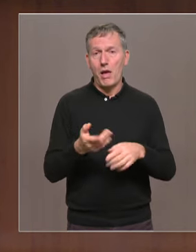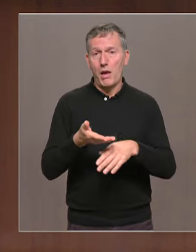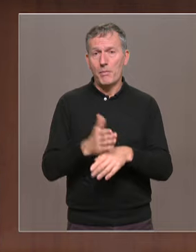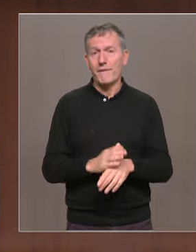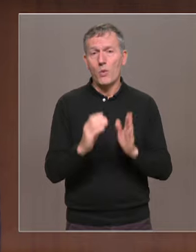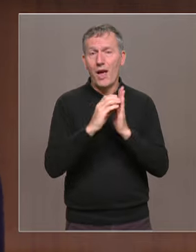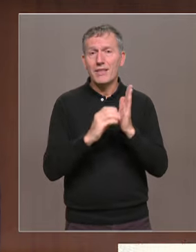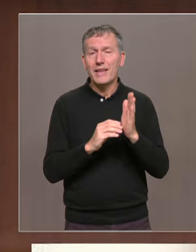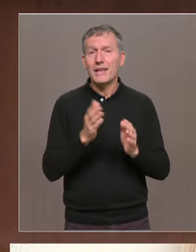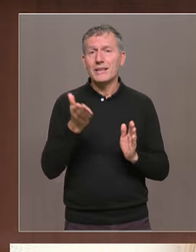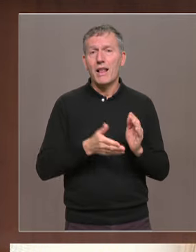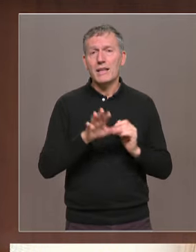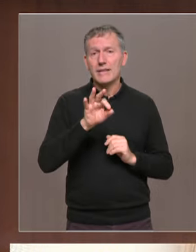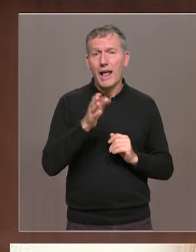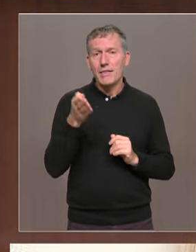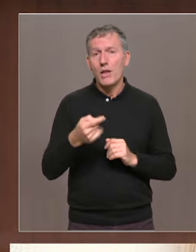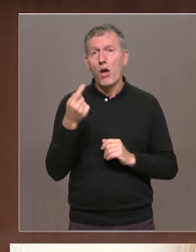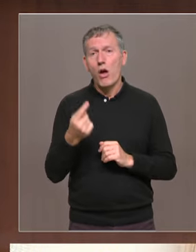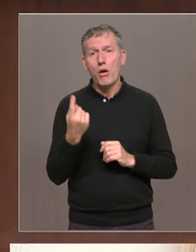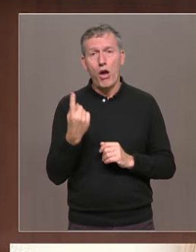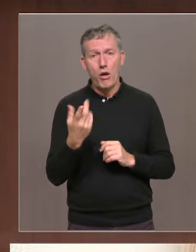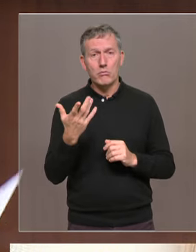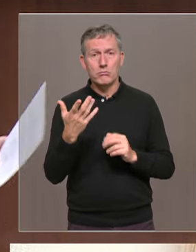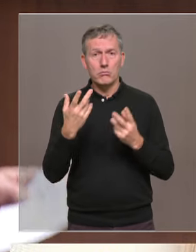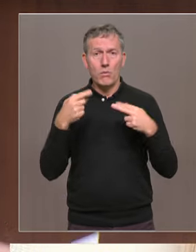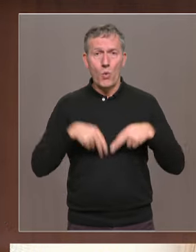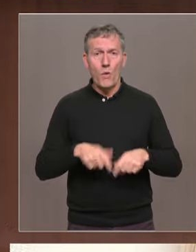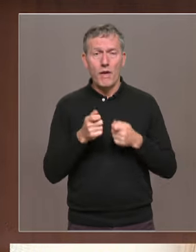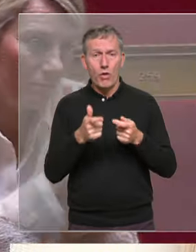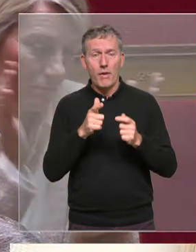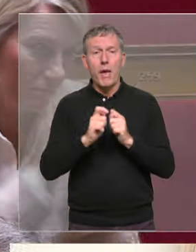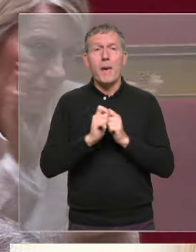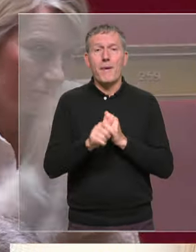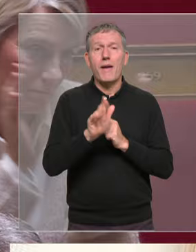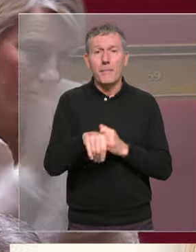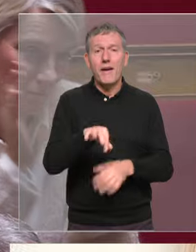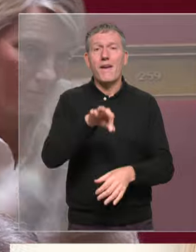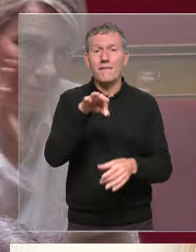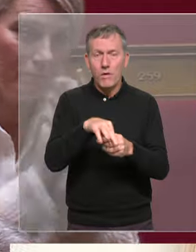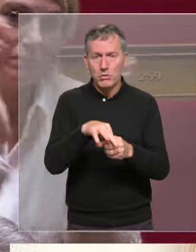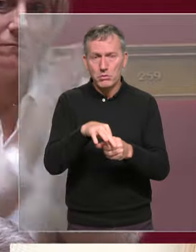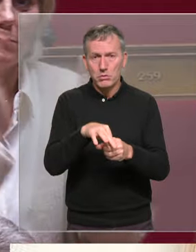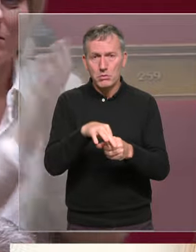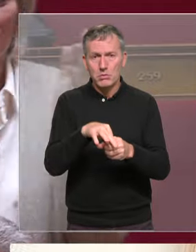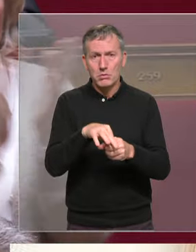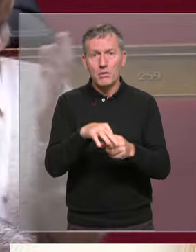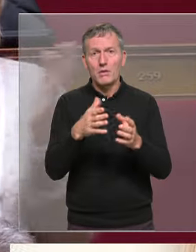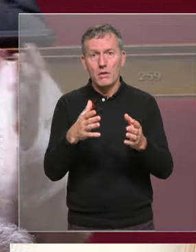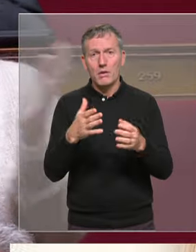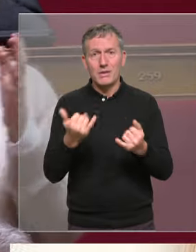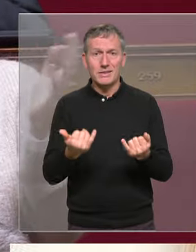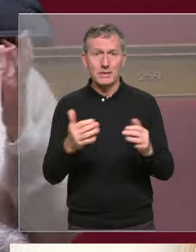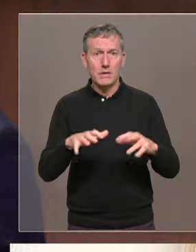l'article 50-1 à l'initiative du gouvernement, suivi d'un vote. Et la représentation